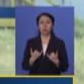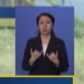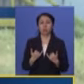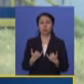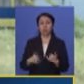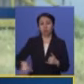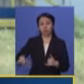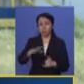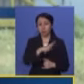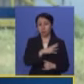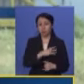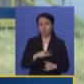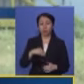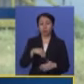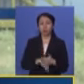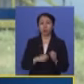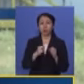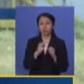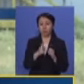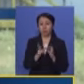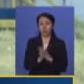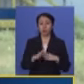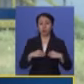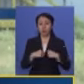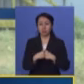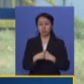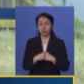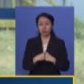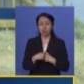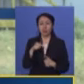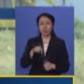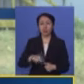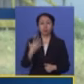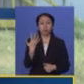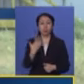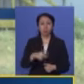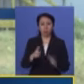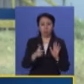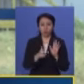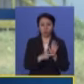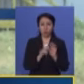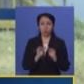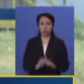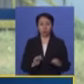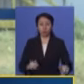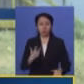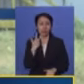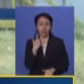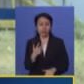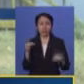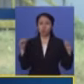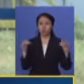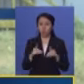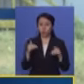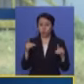село прибыло 12 семей, из них 58 детей, 3 студента,